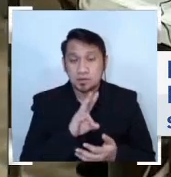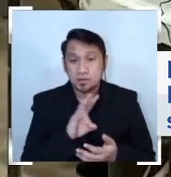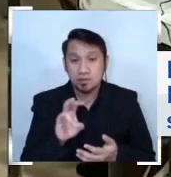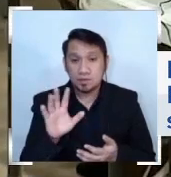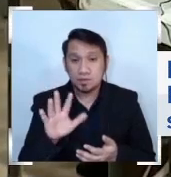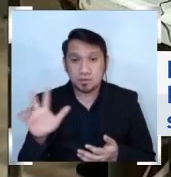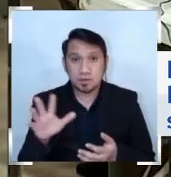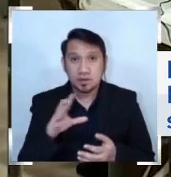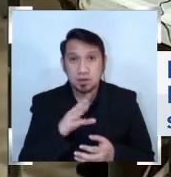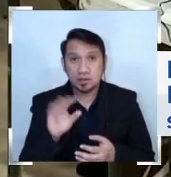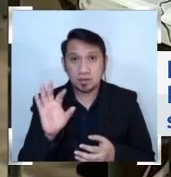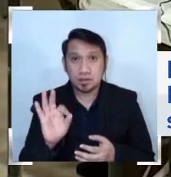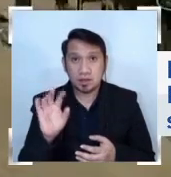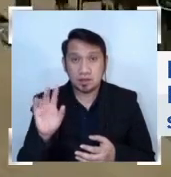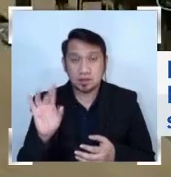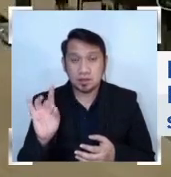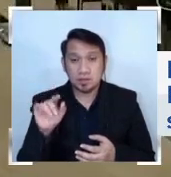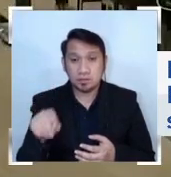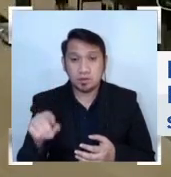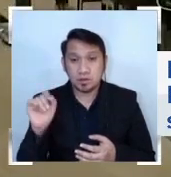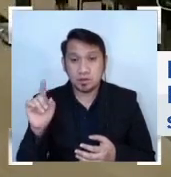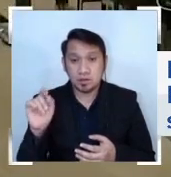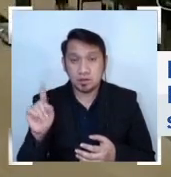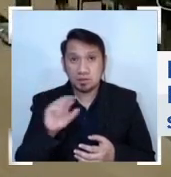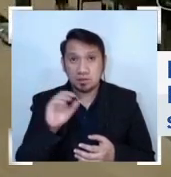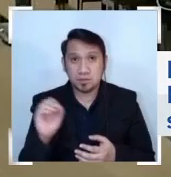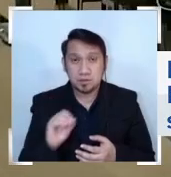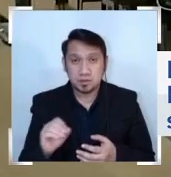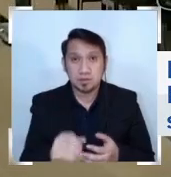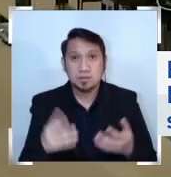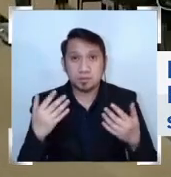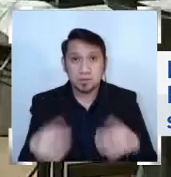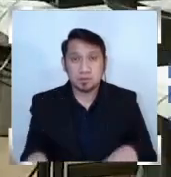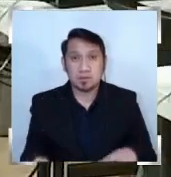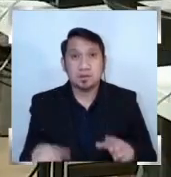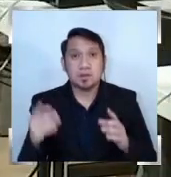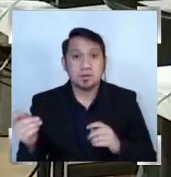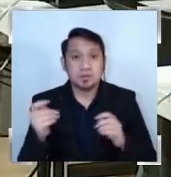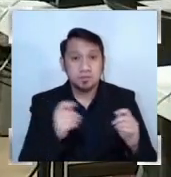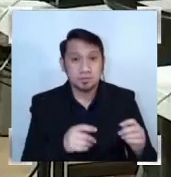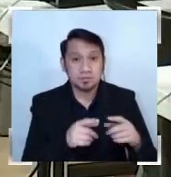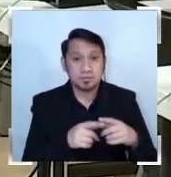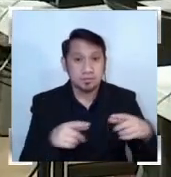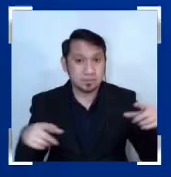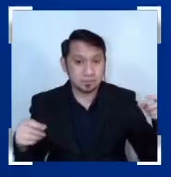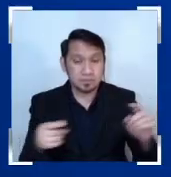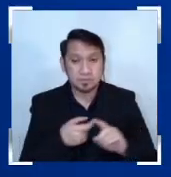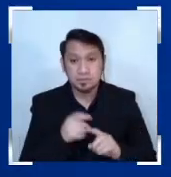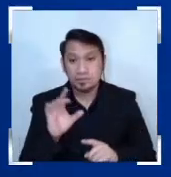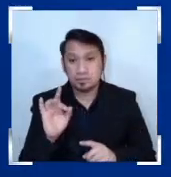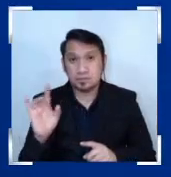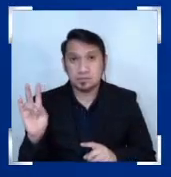105,753 o 98.11% na ng clustered precinct ang nakapag-transmit ng election returns as of 8:17.